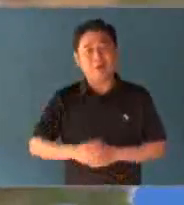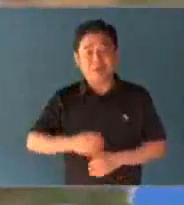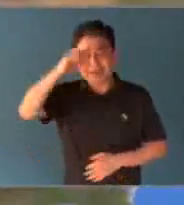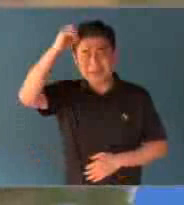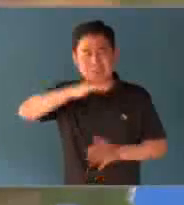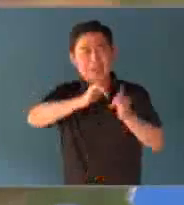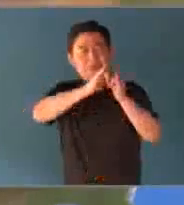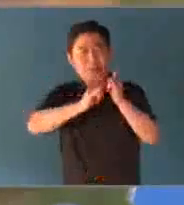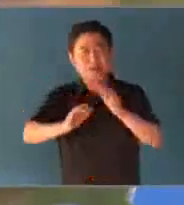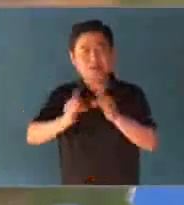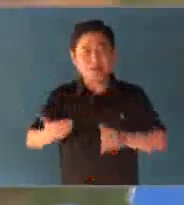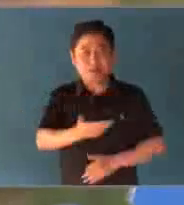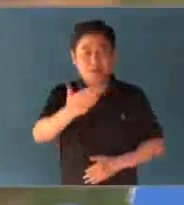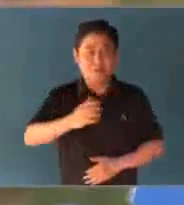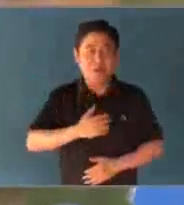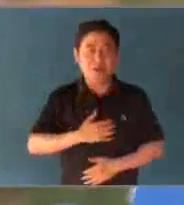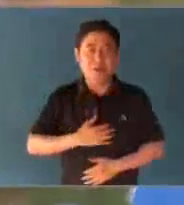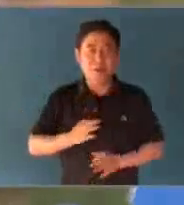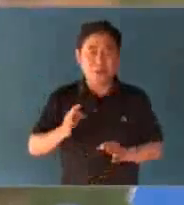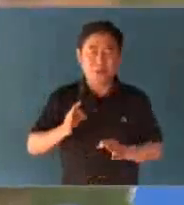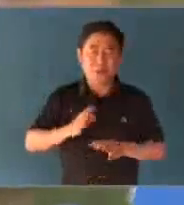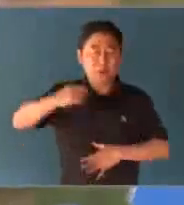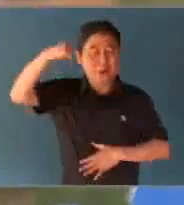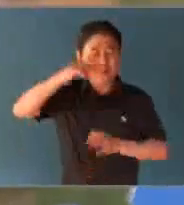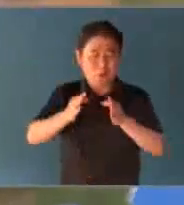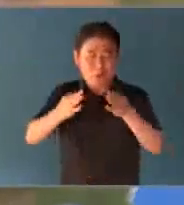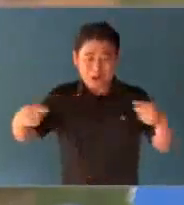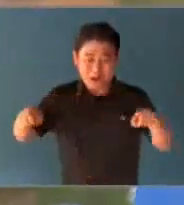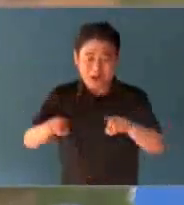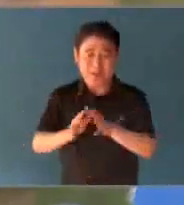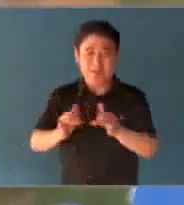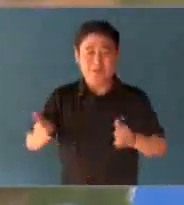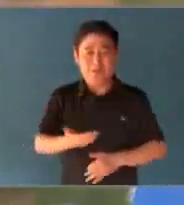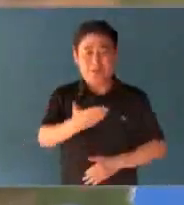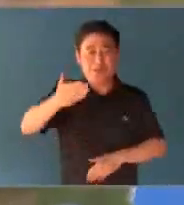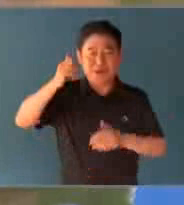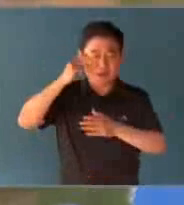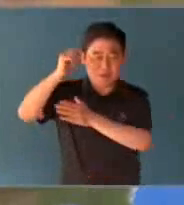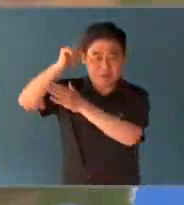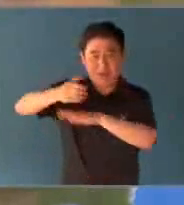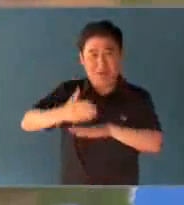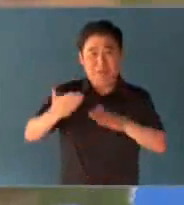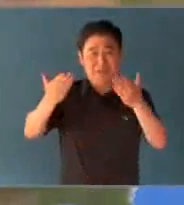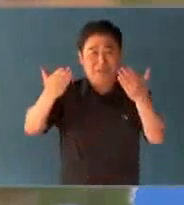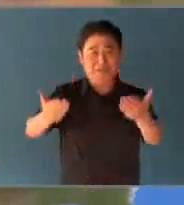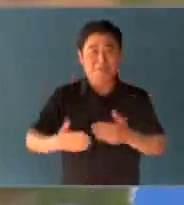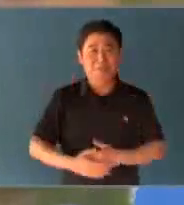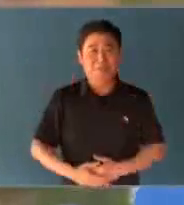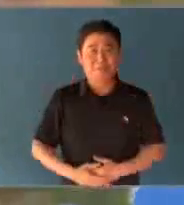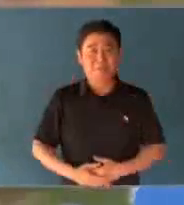그저 역사와 민심 앞에 경외감을 느끼며 오랜 길을 함께 걸어오신 분들께 고개 숙여 감사드릴